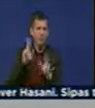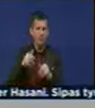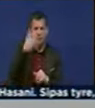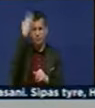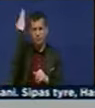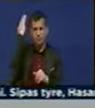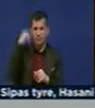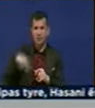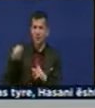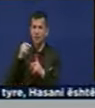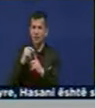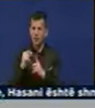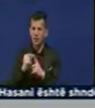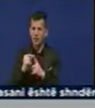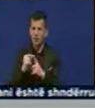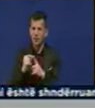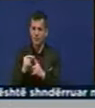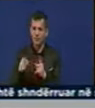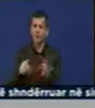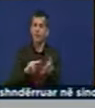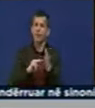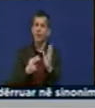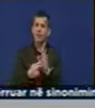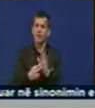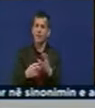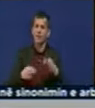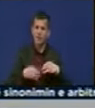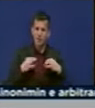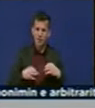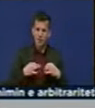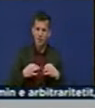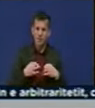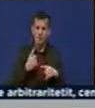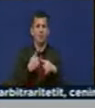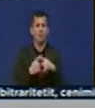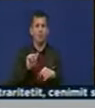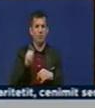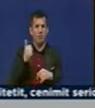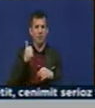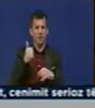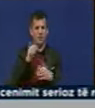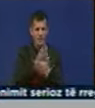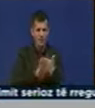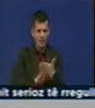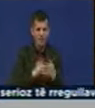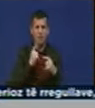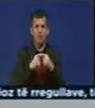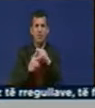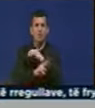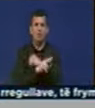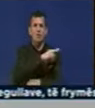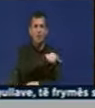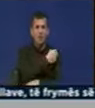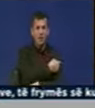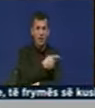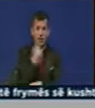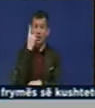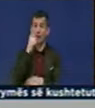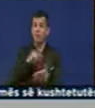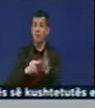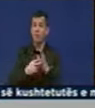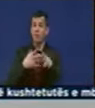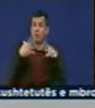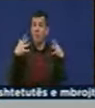grave preshevare janë problemet shëndetësore, si ato primare dhe ajo sekondare, por problemi më i madh i